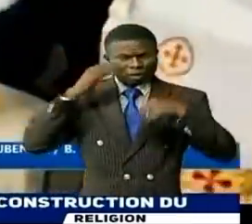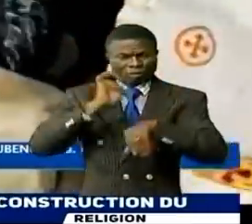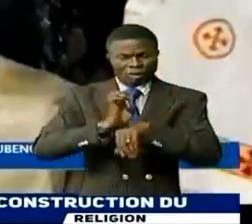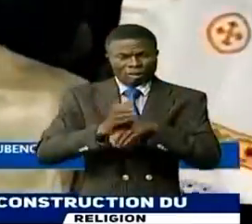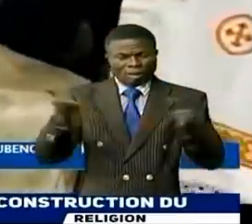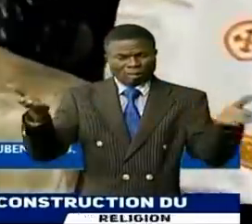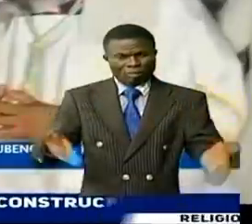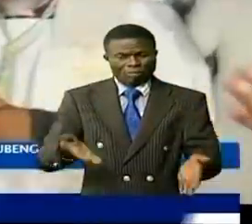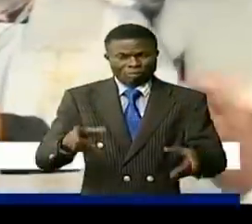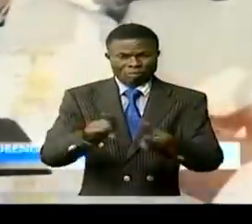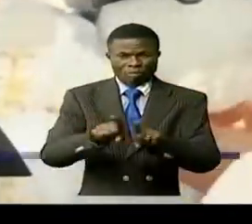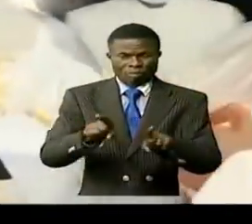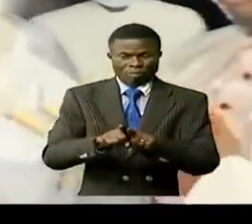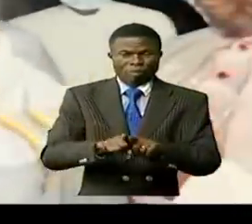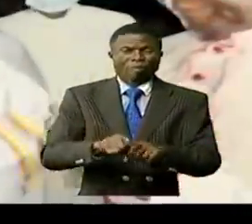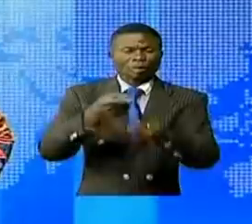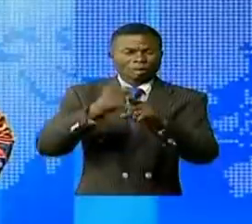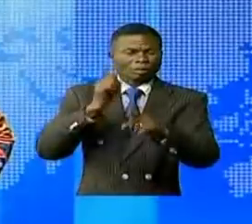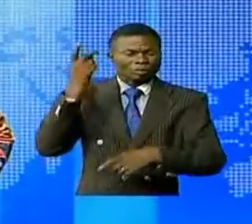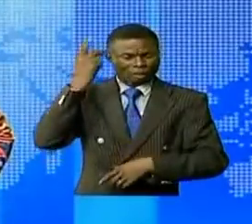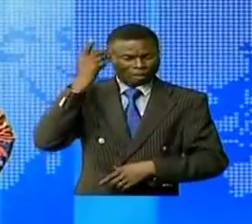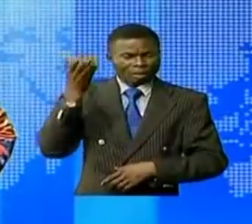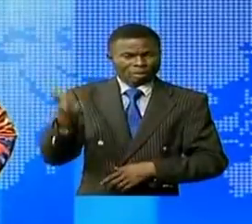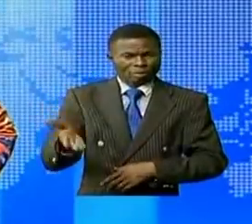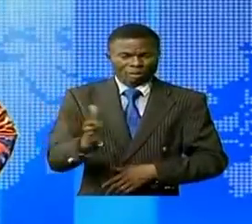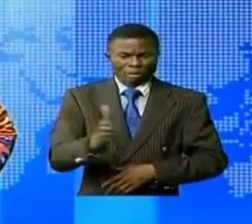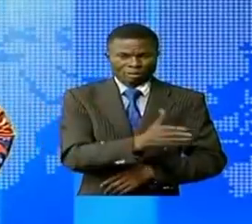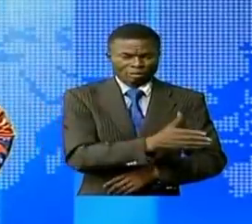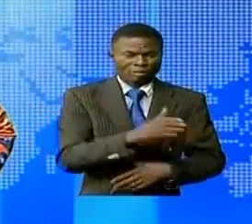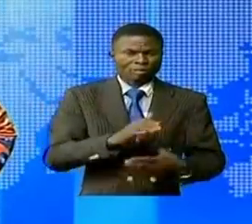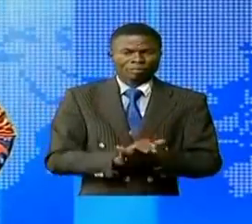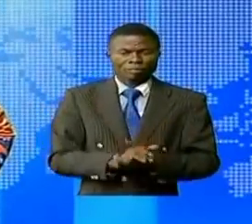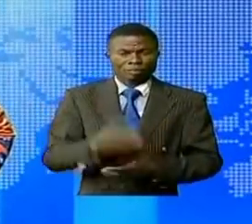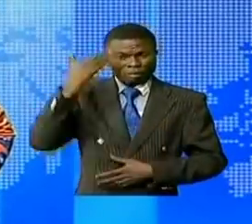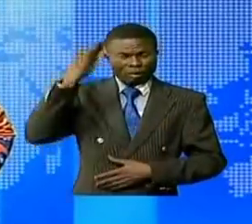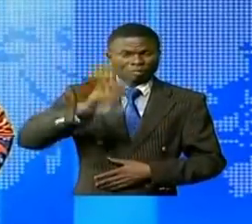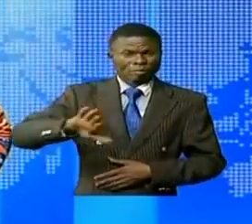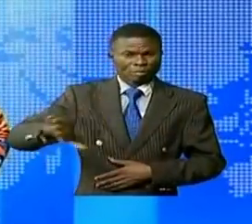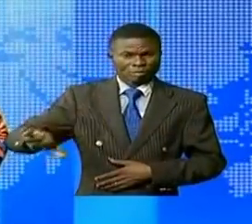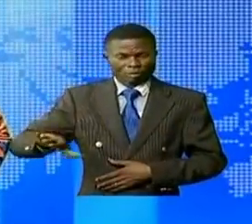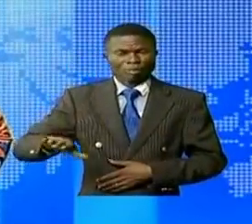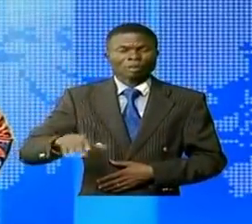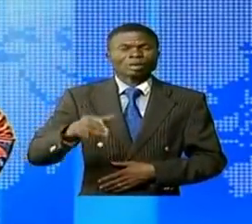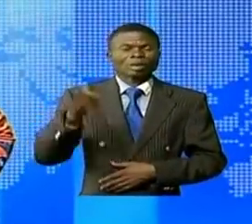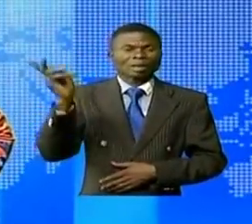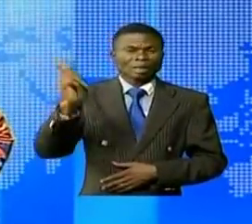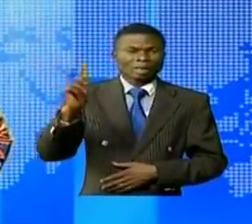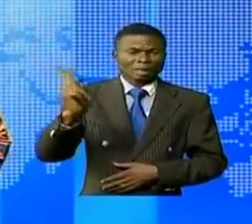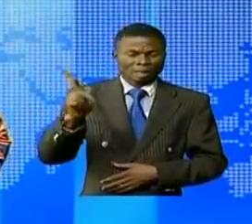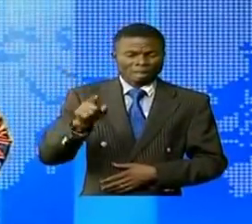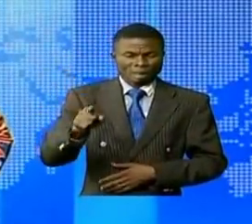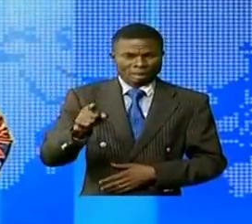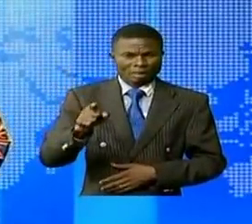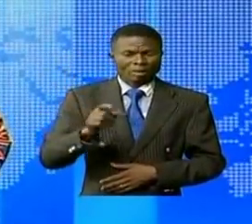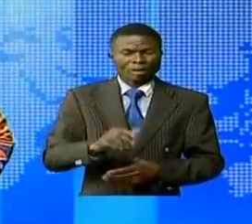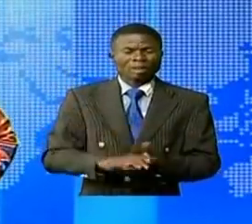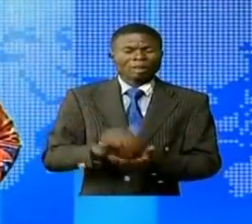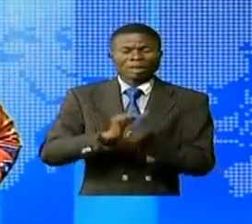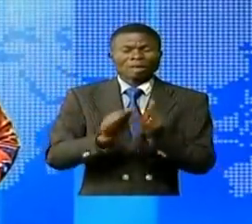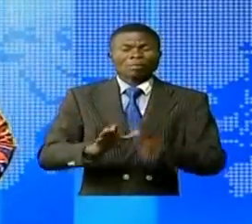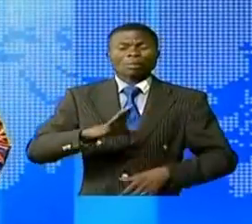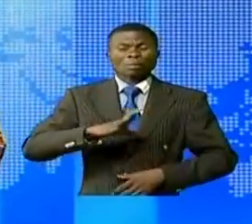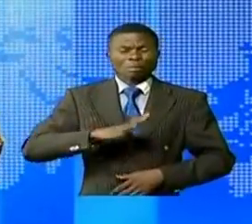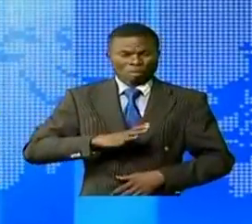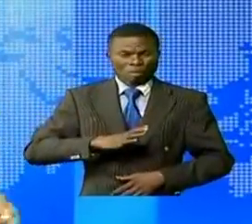comme celles venues de Kinshasa. Quittons Mbandaka pour Tshikapa ou pour panser les plaies et les traumatismes des